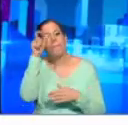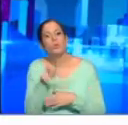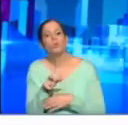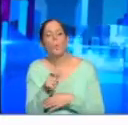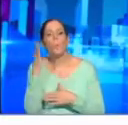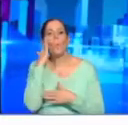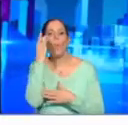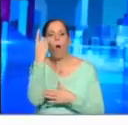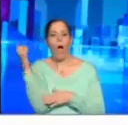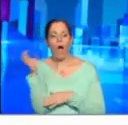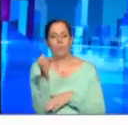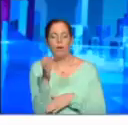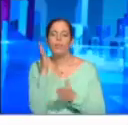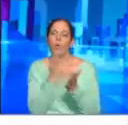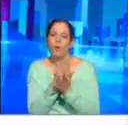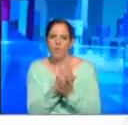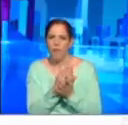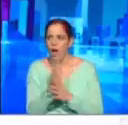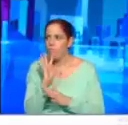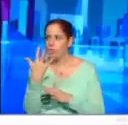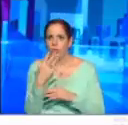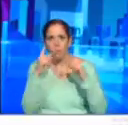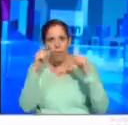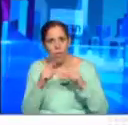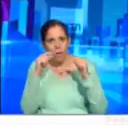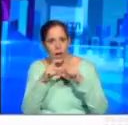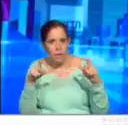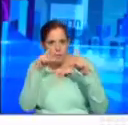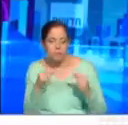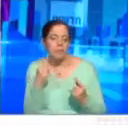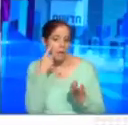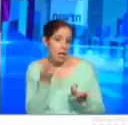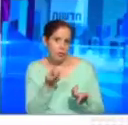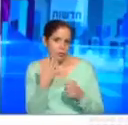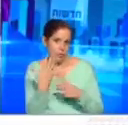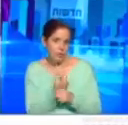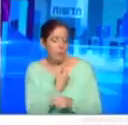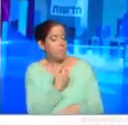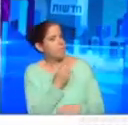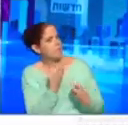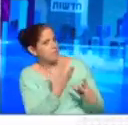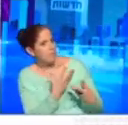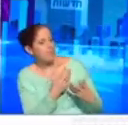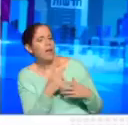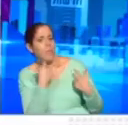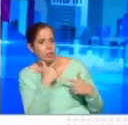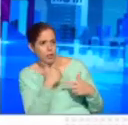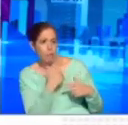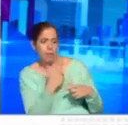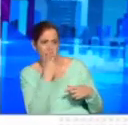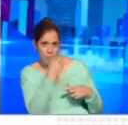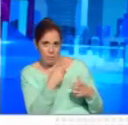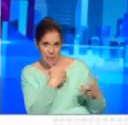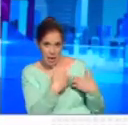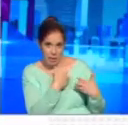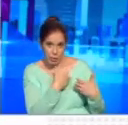מוכר. אנחנו כבר 5 שנים סולד אאוט, אז כנראה שזה עושה את שלו. מקסים, מקסים. פרשנים שלנו, הייתם צריכים להתעכל בככה הצגה כזאת